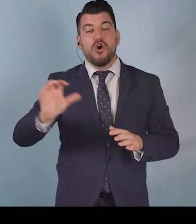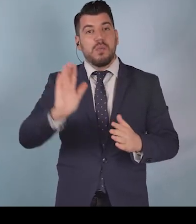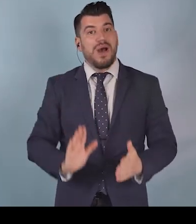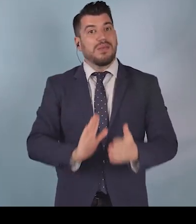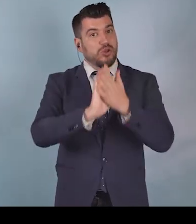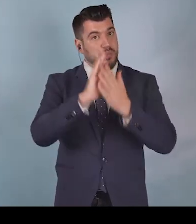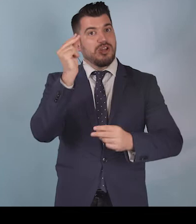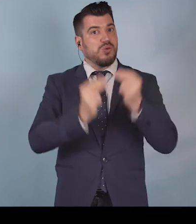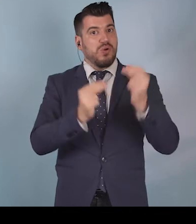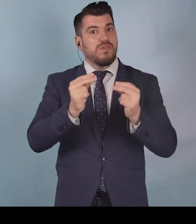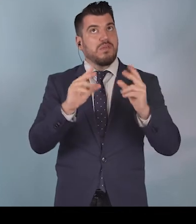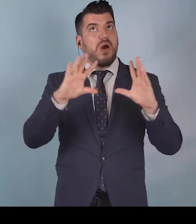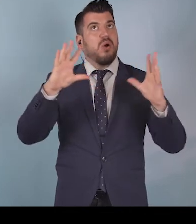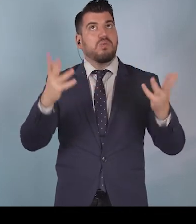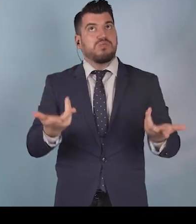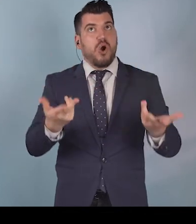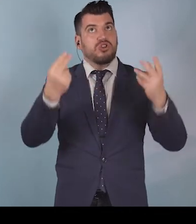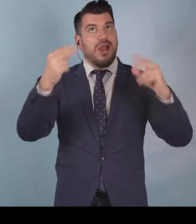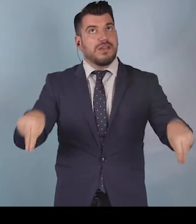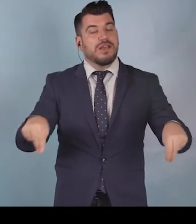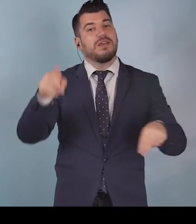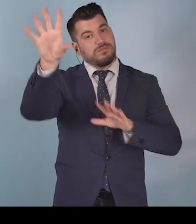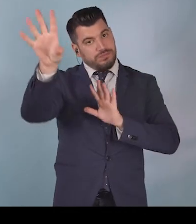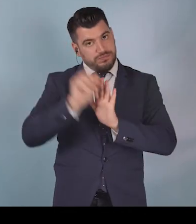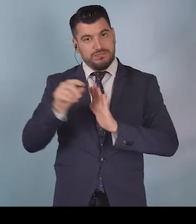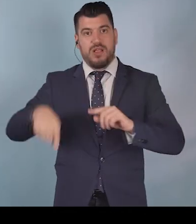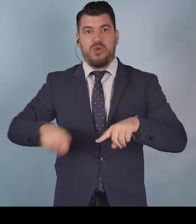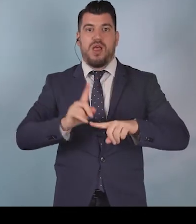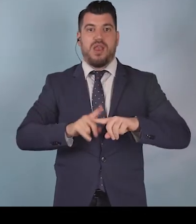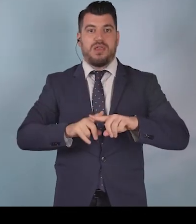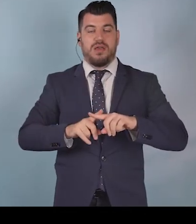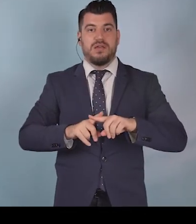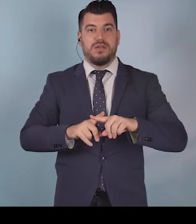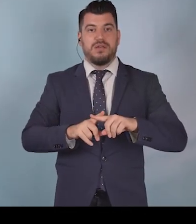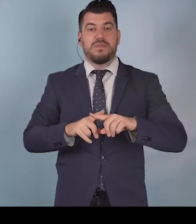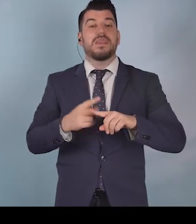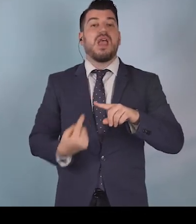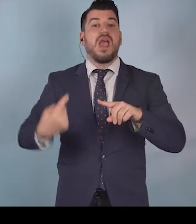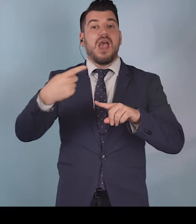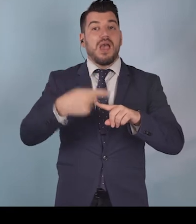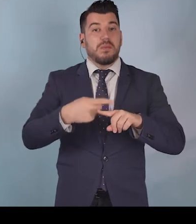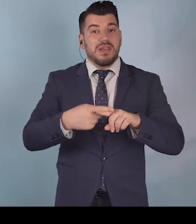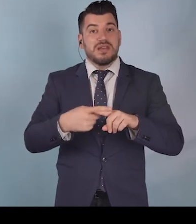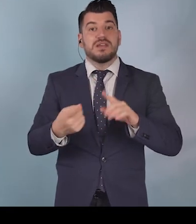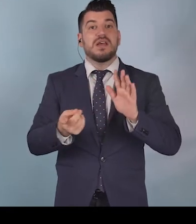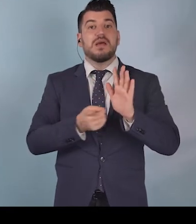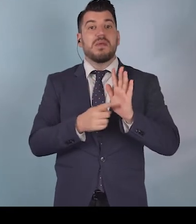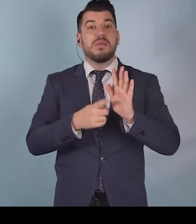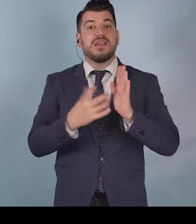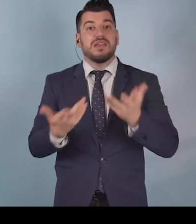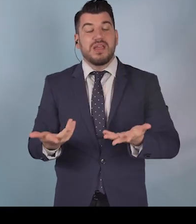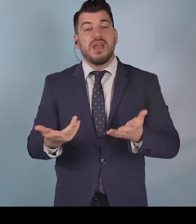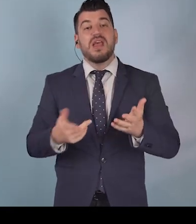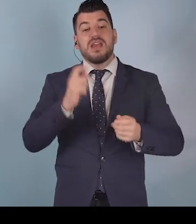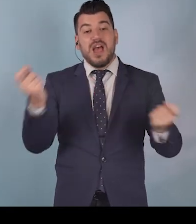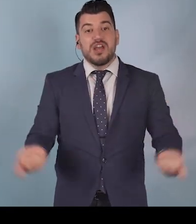έχουν αντιμετωπίσει τα ίδια προβλήματα και έχουν προχωρήσει με εκπαίδευση. Μας λέει ότι πρέπει να ποντάρουμε στο ισχυρό στοιχείο της